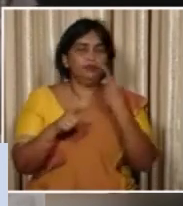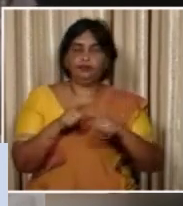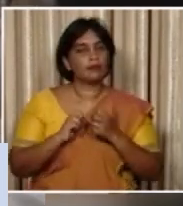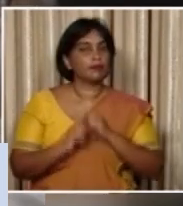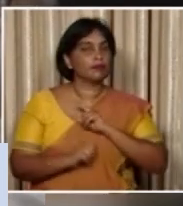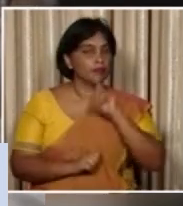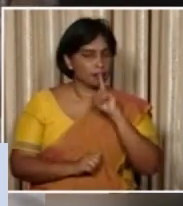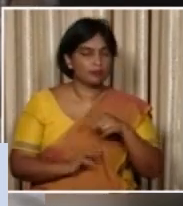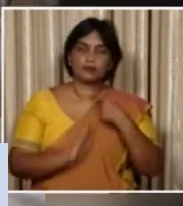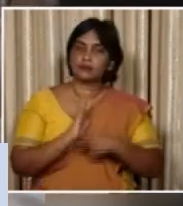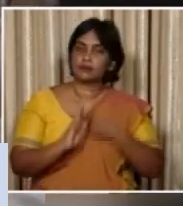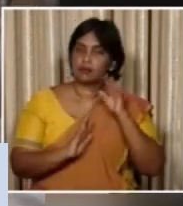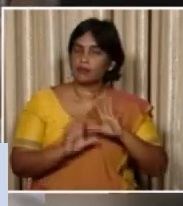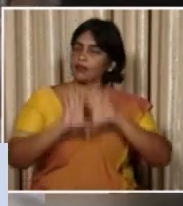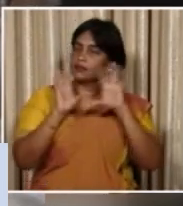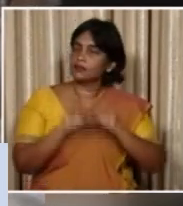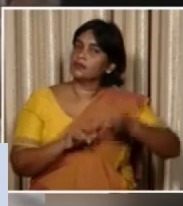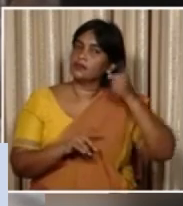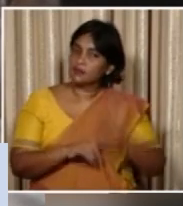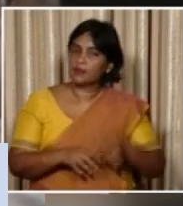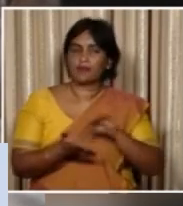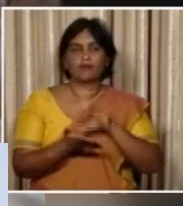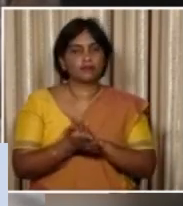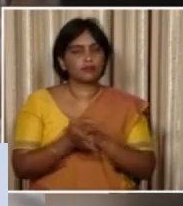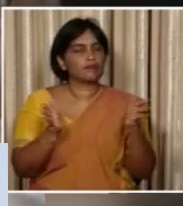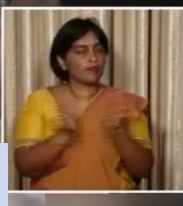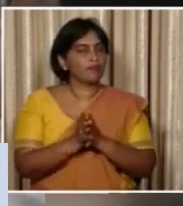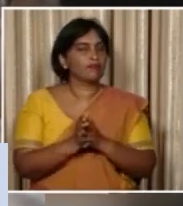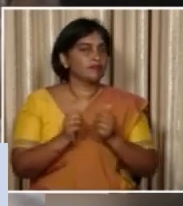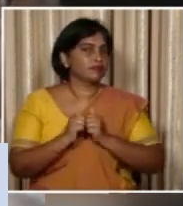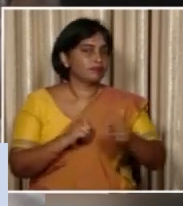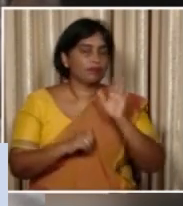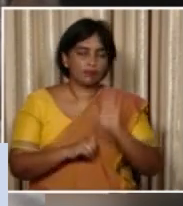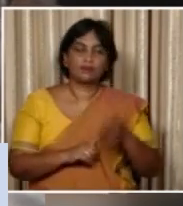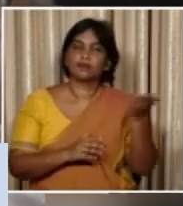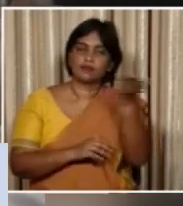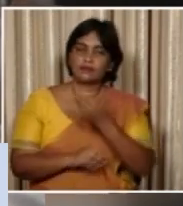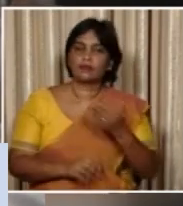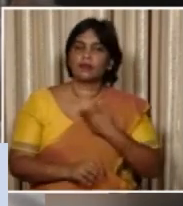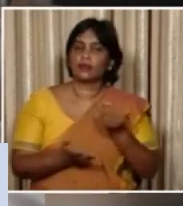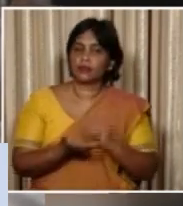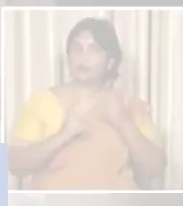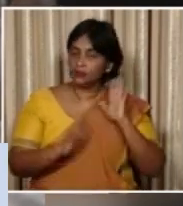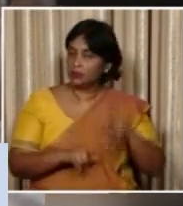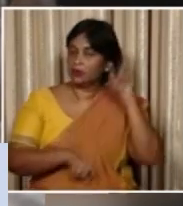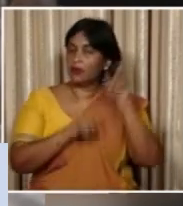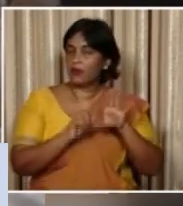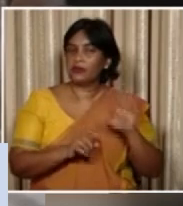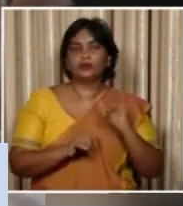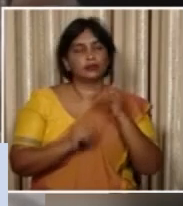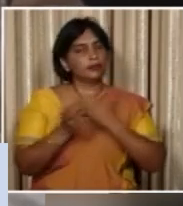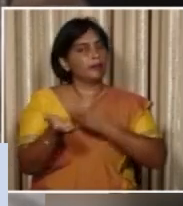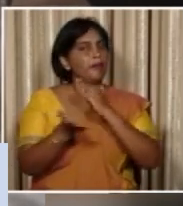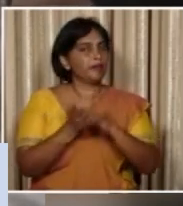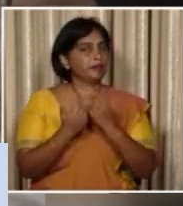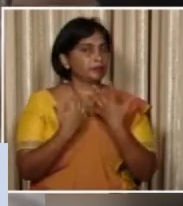මගක් නැහැ. රට වෙනුවෙන් පොදු එකඟතාවයකට පොදු සම්මතියකට එළඹෙන මෙන් ඔබ සැමගෙන්ම යලිත් ඉල්ලා සිටිනවා. යමක් කරන්නට